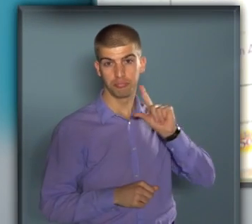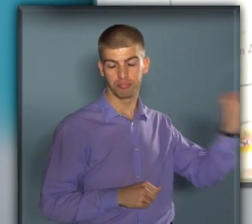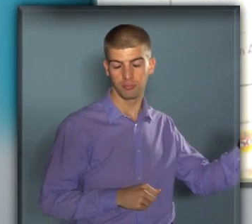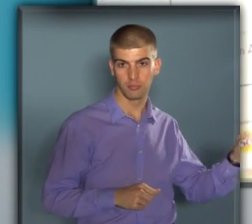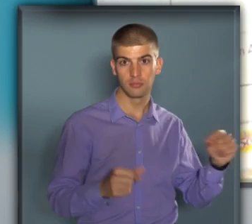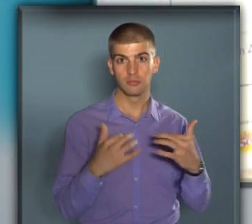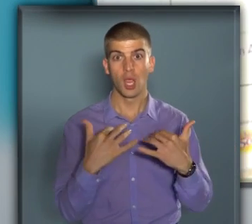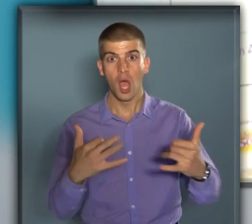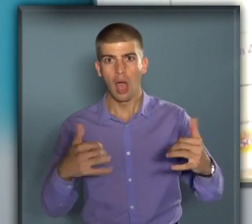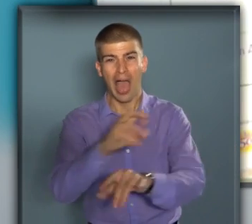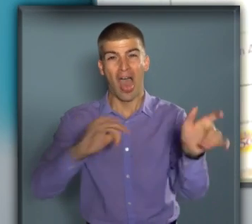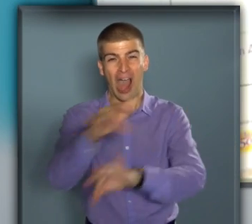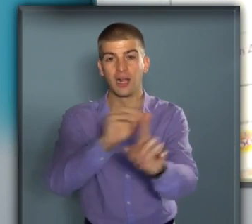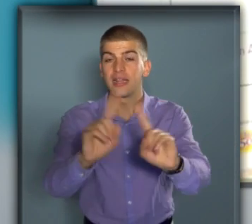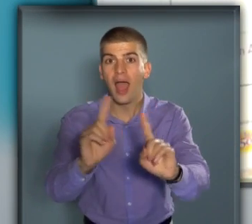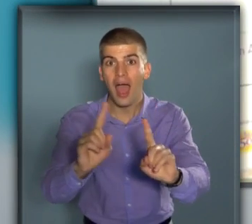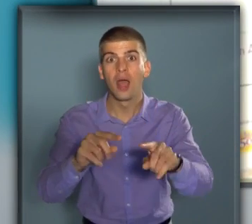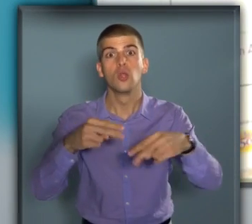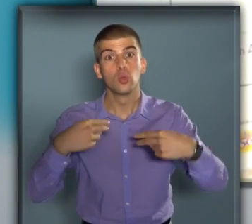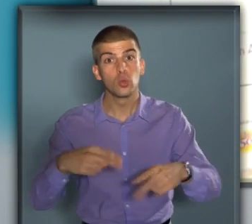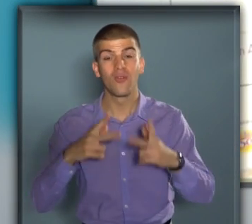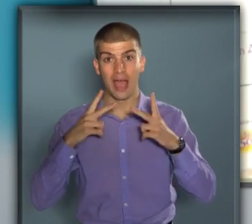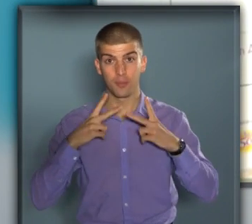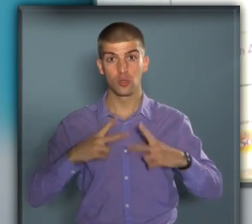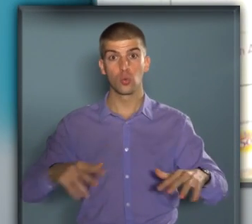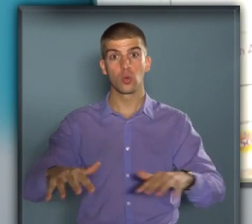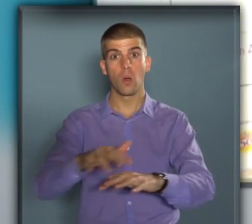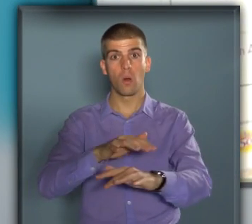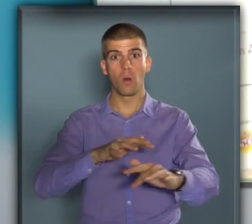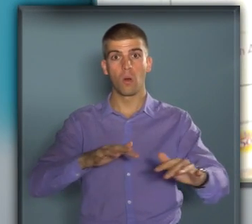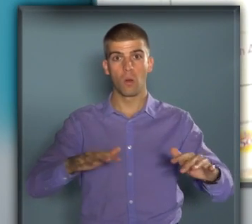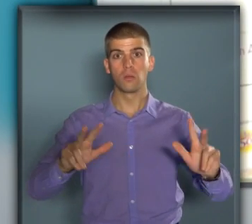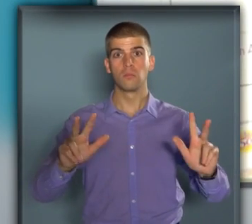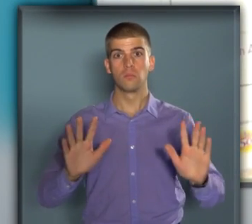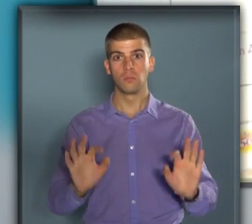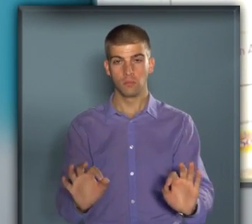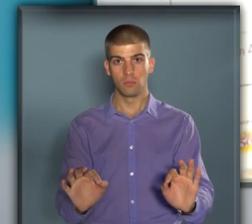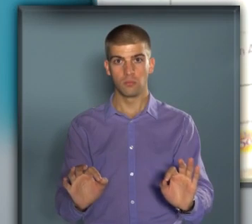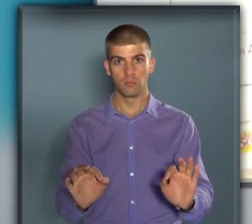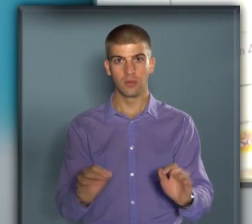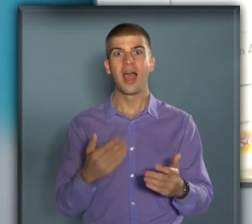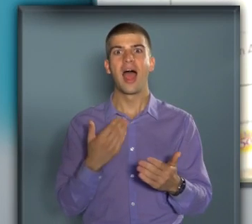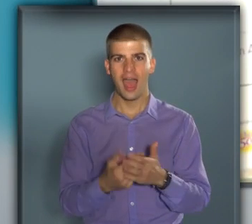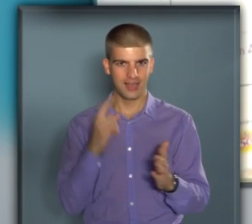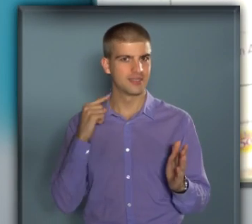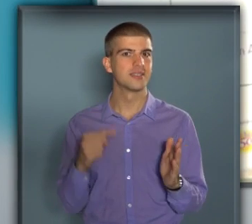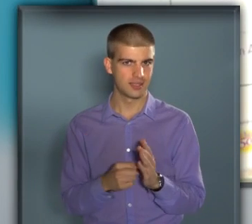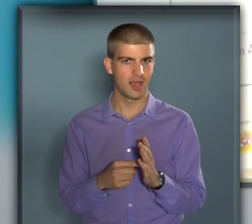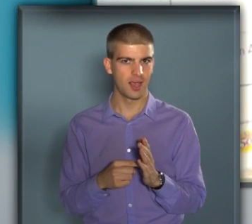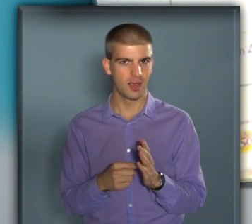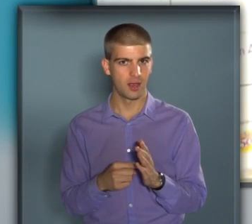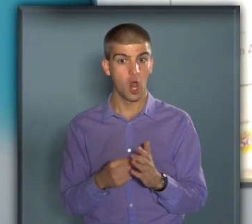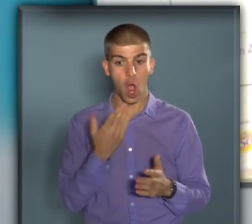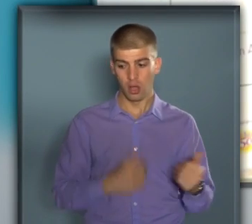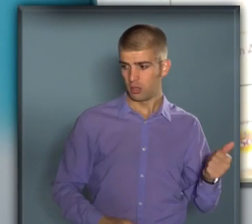megbeszélni valóma az igazgatóval vagy a kollégámmal, hogyha ha kézi vezérlésen alapul a gyerekek viselkedése, ezt